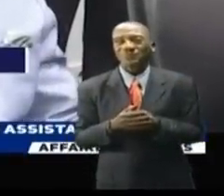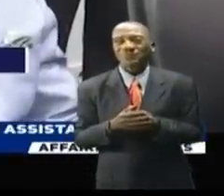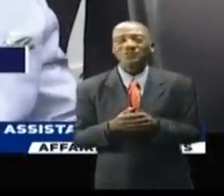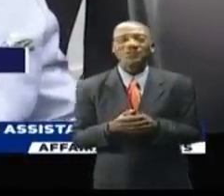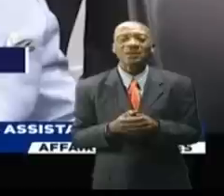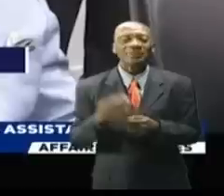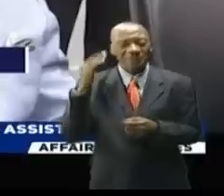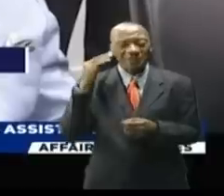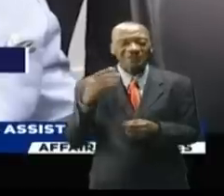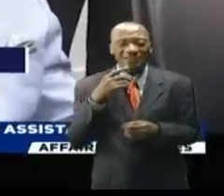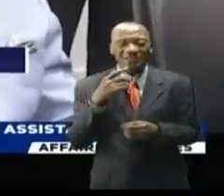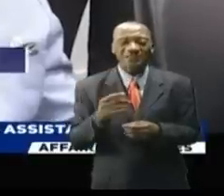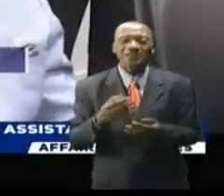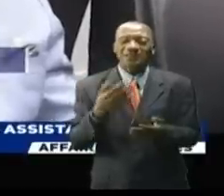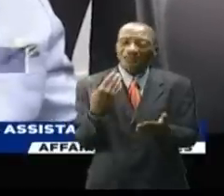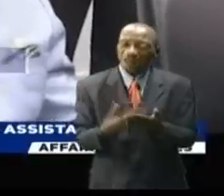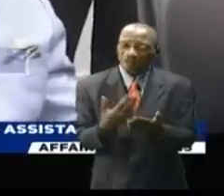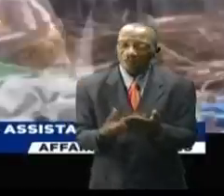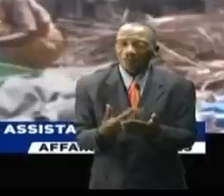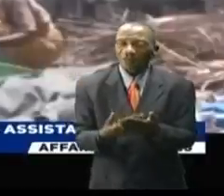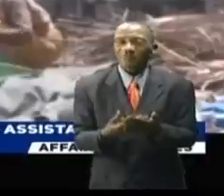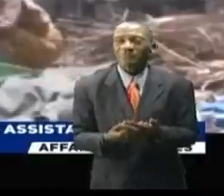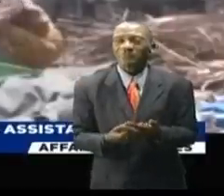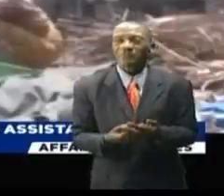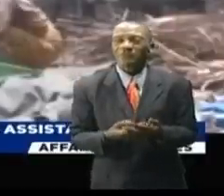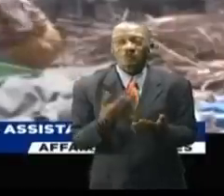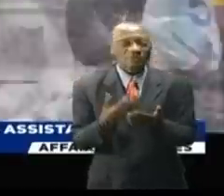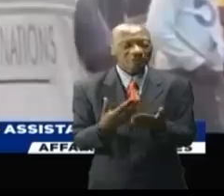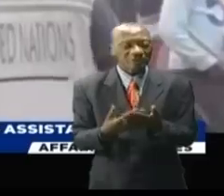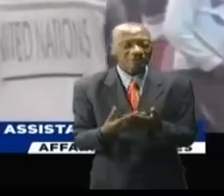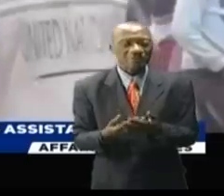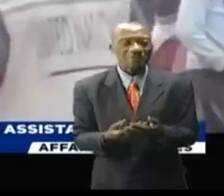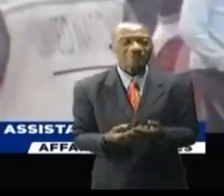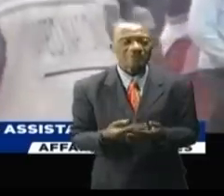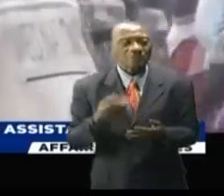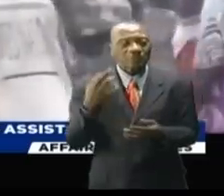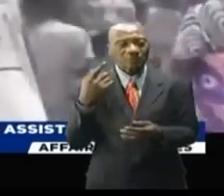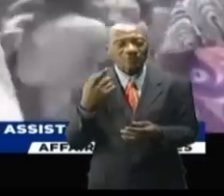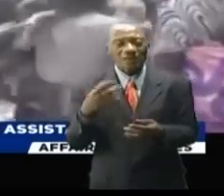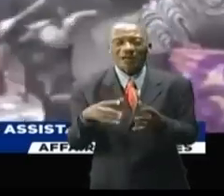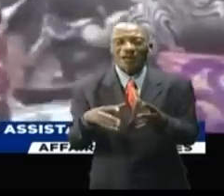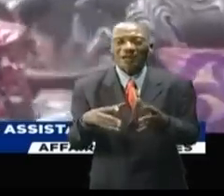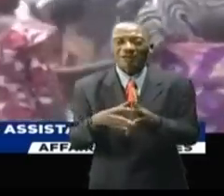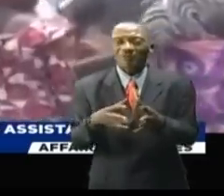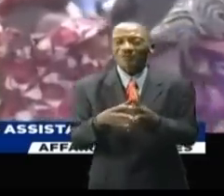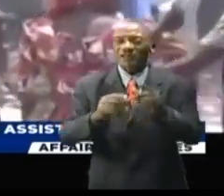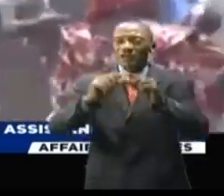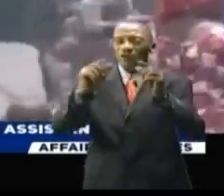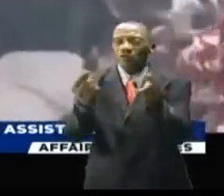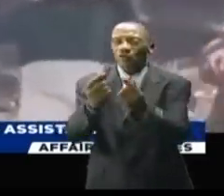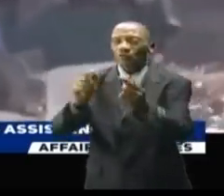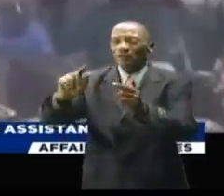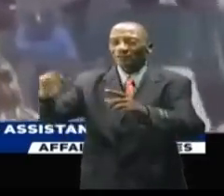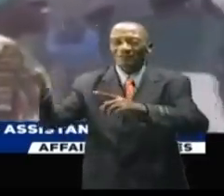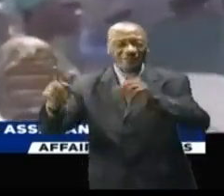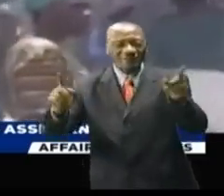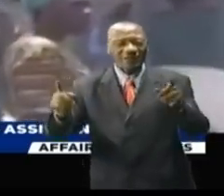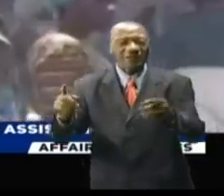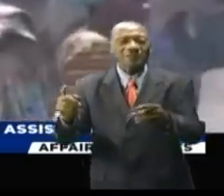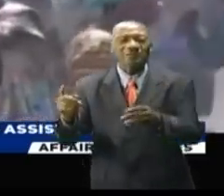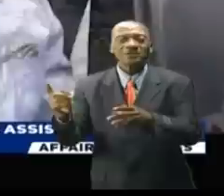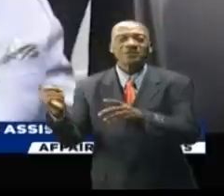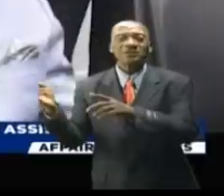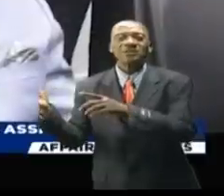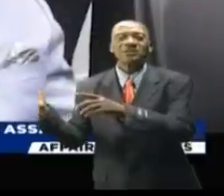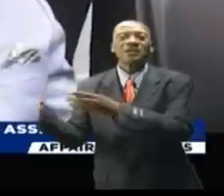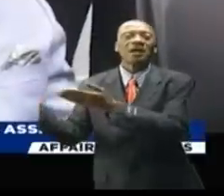urgence que les voies d'accès soient ouvertes pour les humanitaires, d'avoir accès aux nombreux